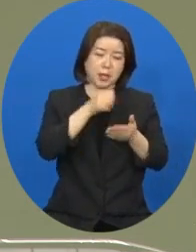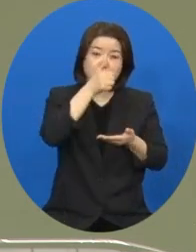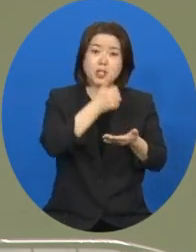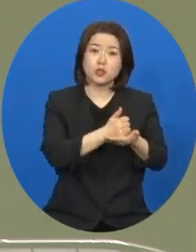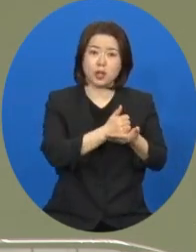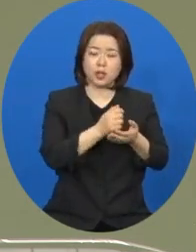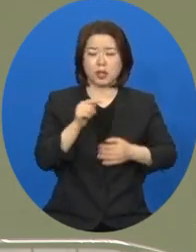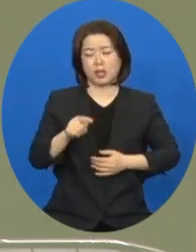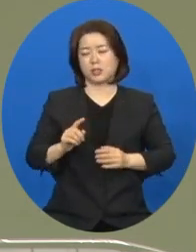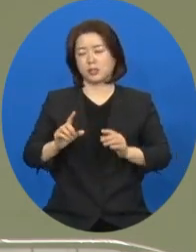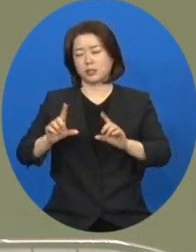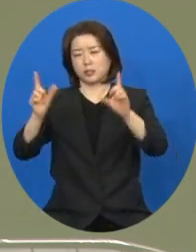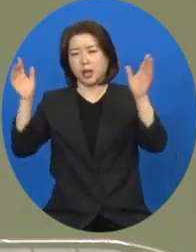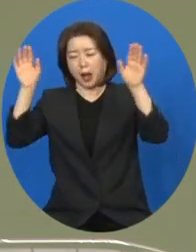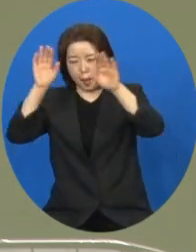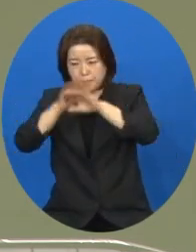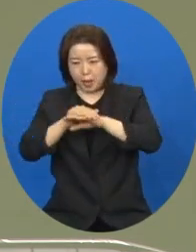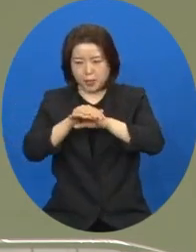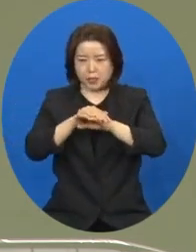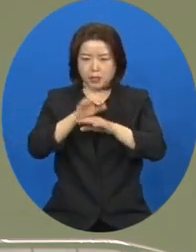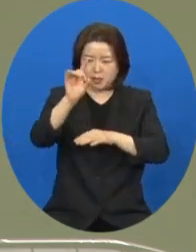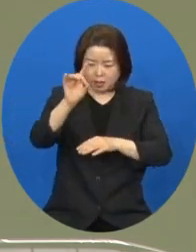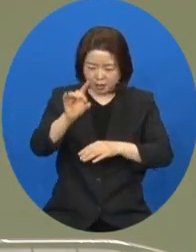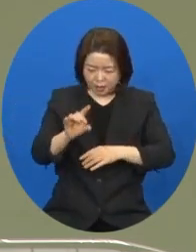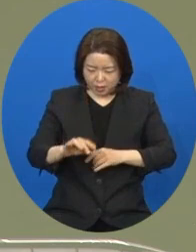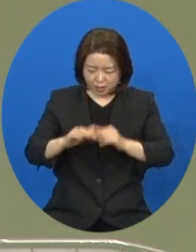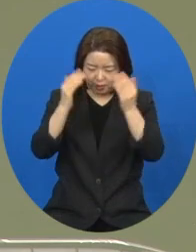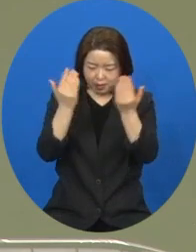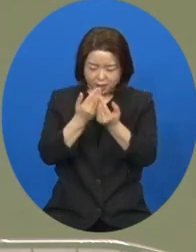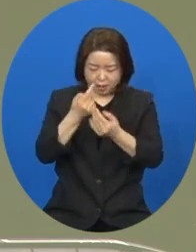그날 밤에는 하나같이 다 생각이 나더라고.